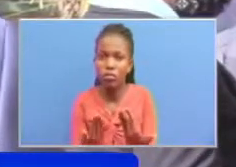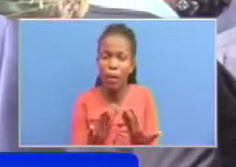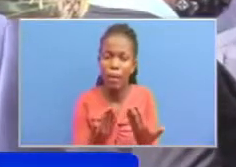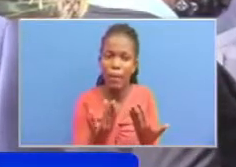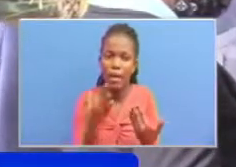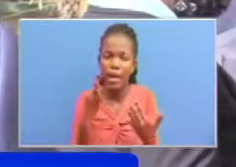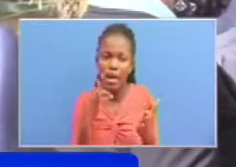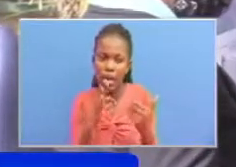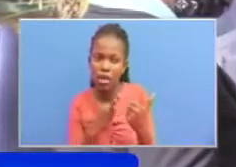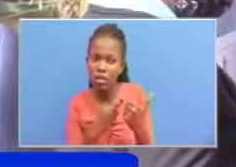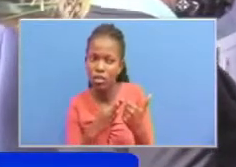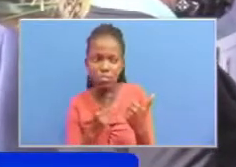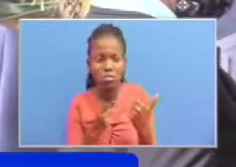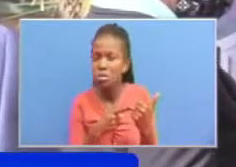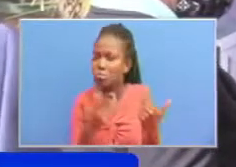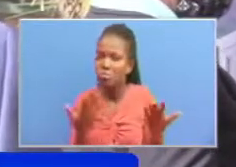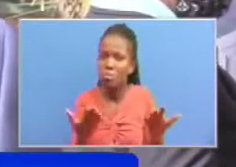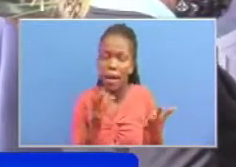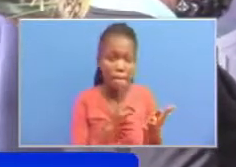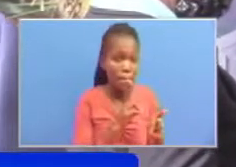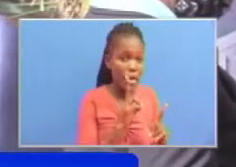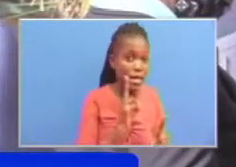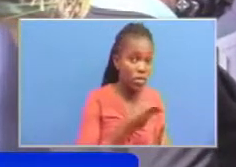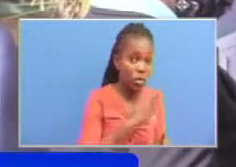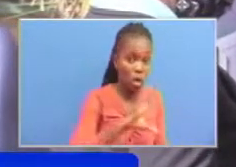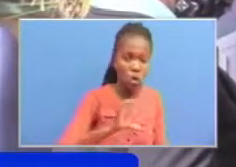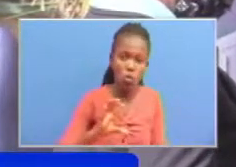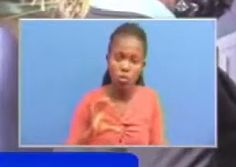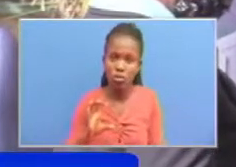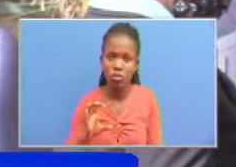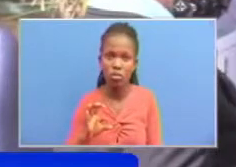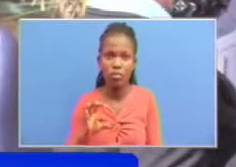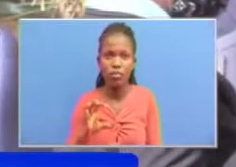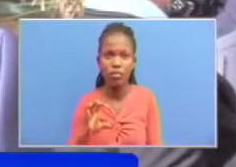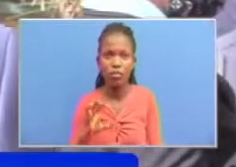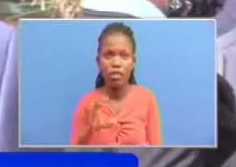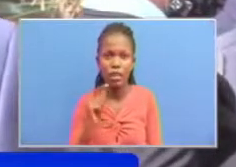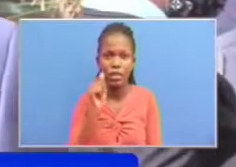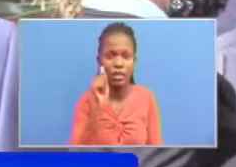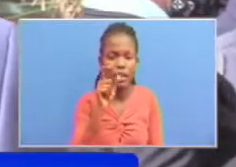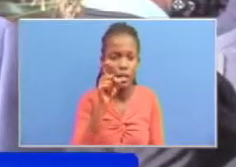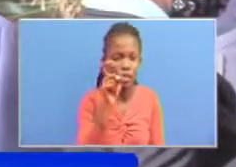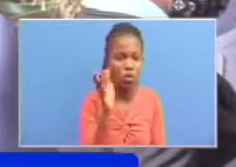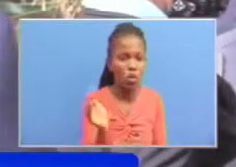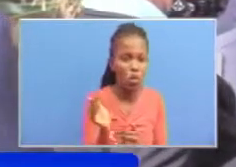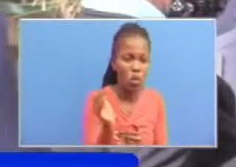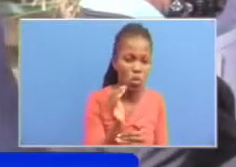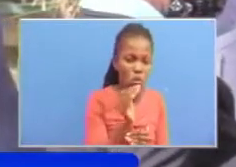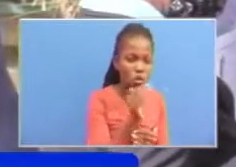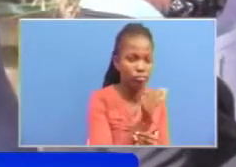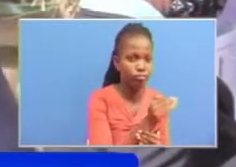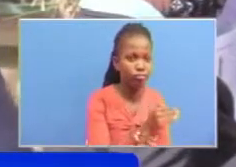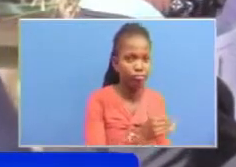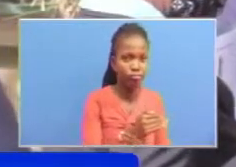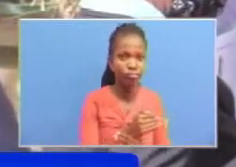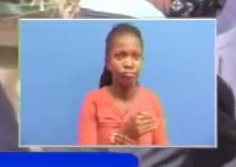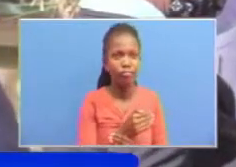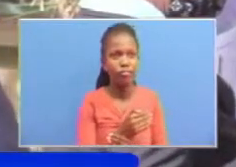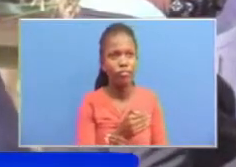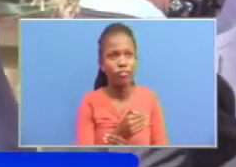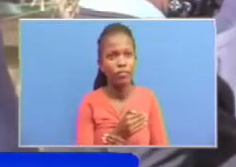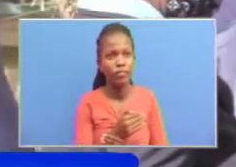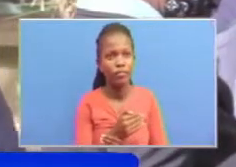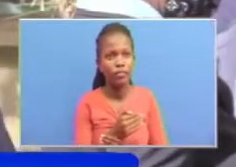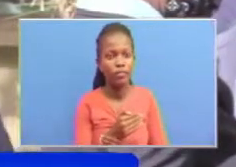katono kendo. Na ito ta kaunti tu hizo tosa ni koti. Ola tosa na sila tosa na